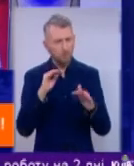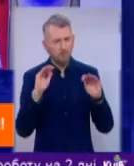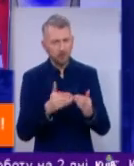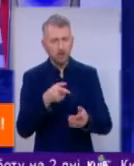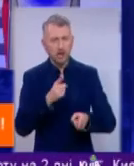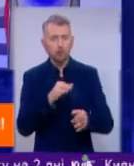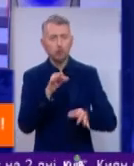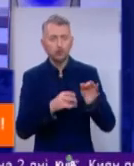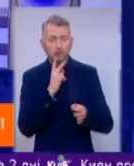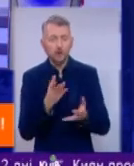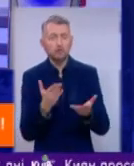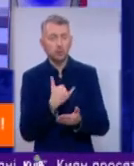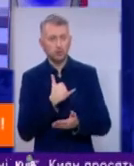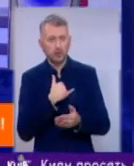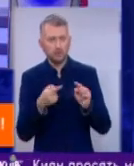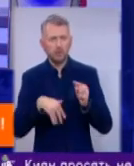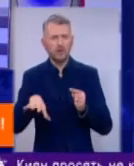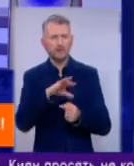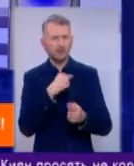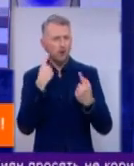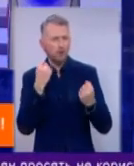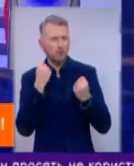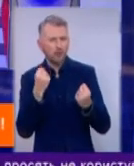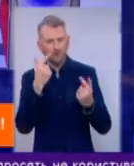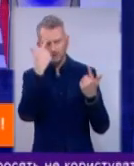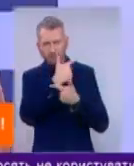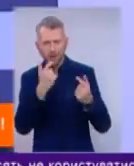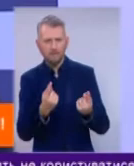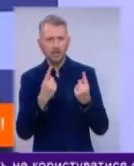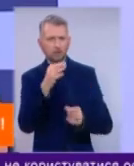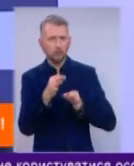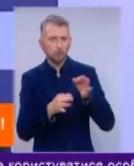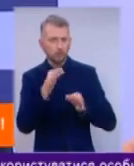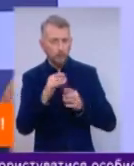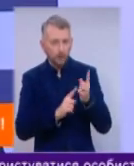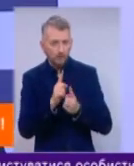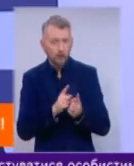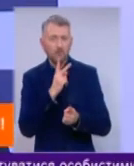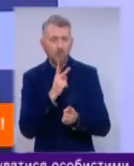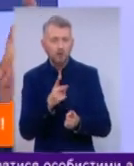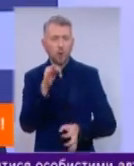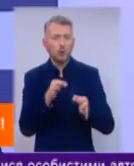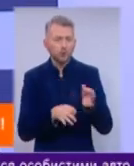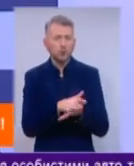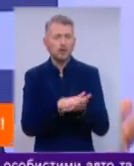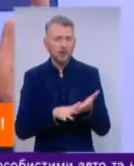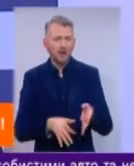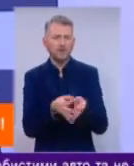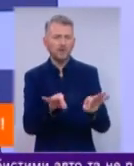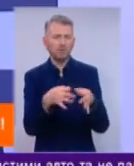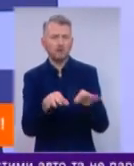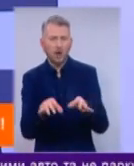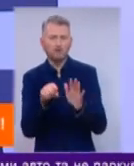суди ми бачимо, які в нас, попри всі громогласні декларації про велику судову реформу, ми бачимо, що судді далі відпускають вбивць, відпускають